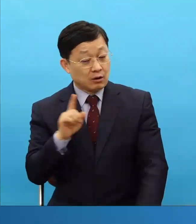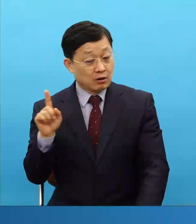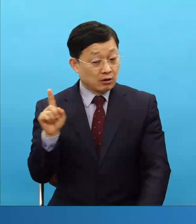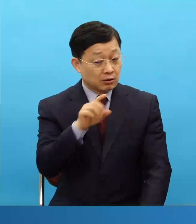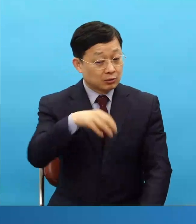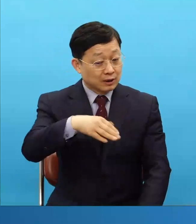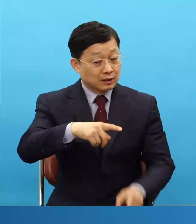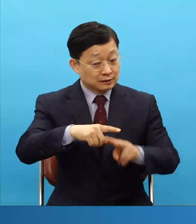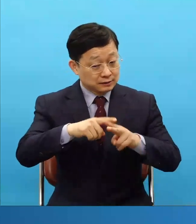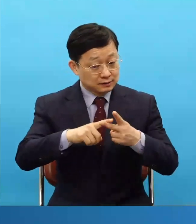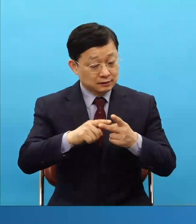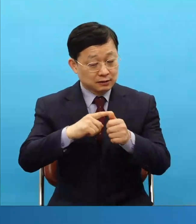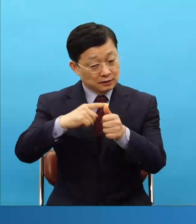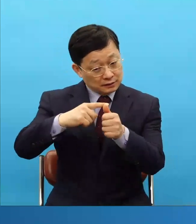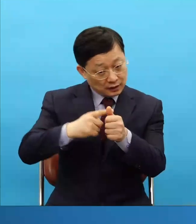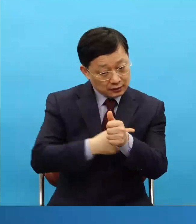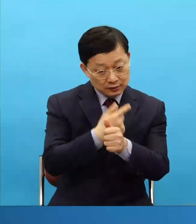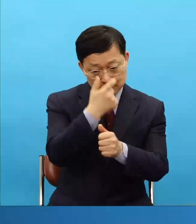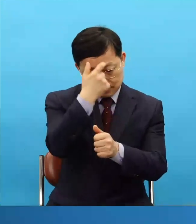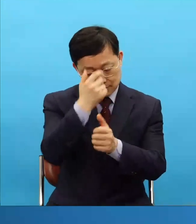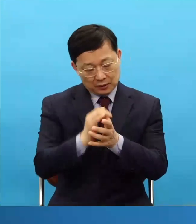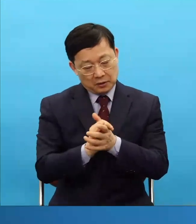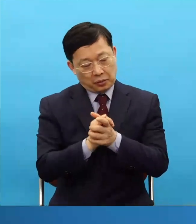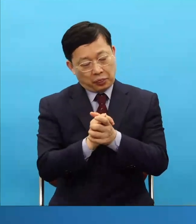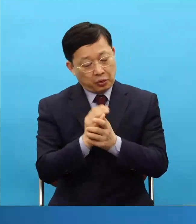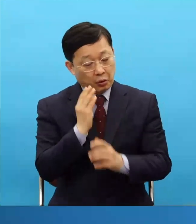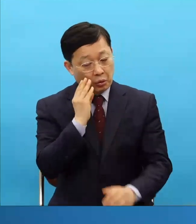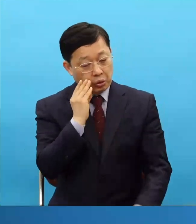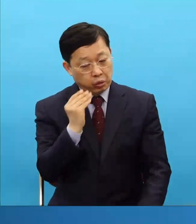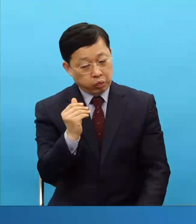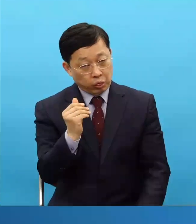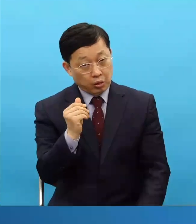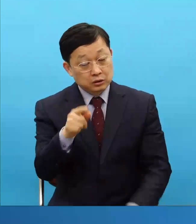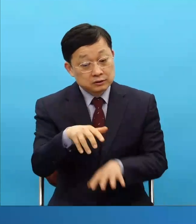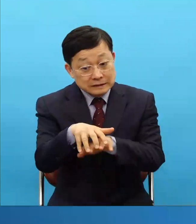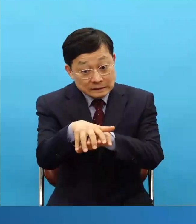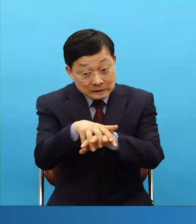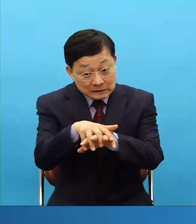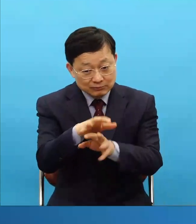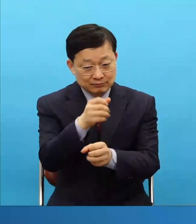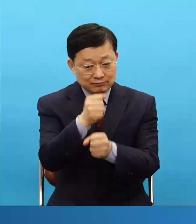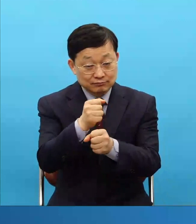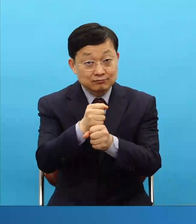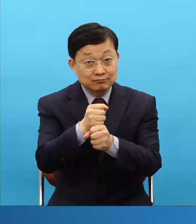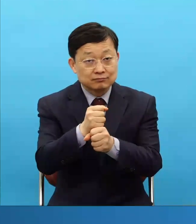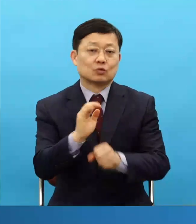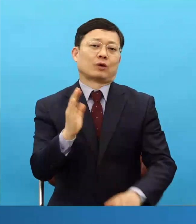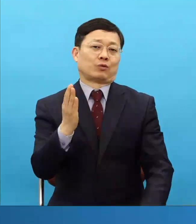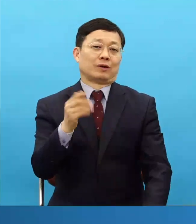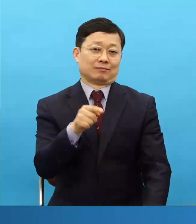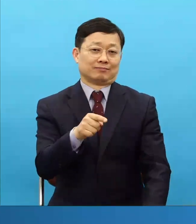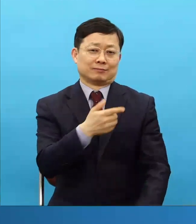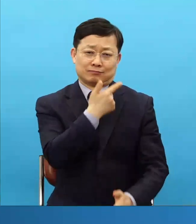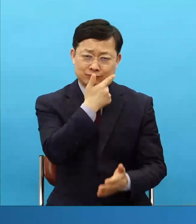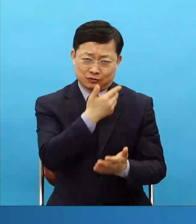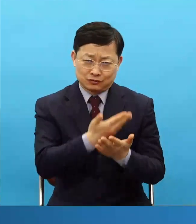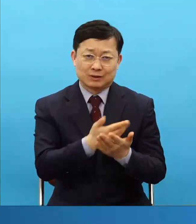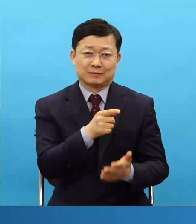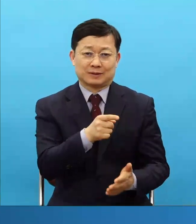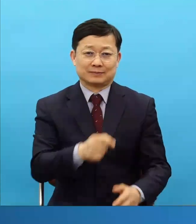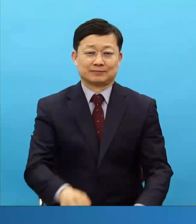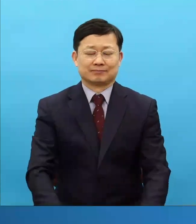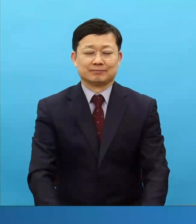늘 되어진다 하는 걸 본인이 알 거 아니에요. 요걸 만들어야 됩니다. You yourself know that you're able to pray wherever you go. So make this prayer